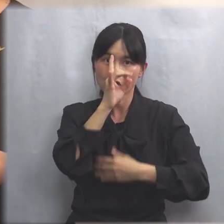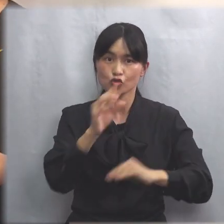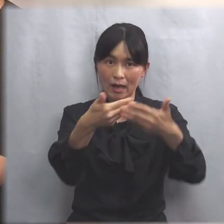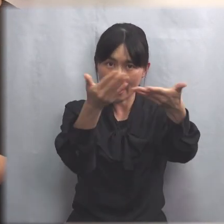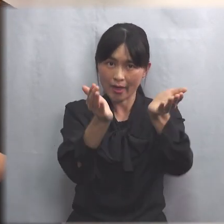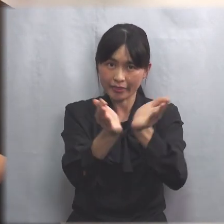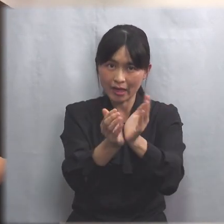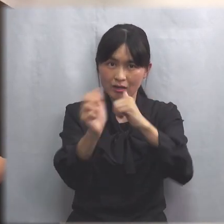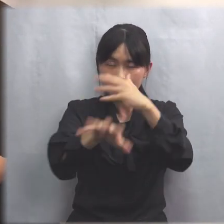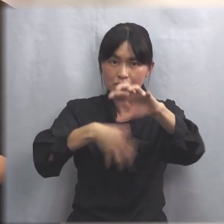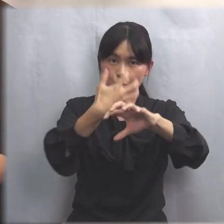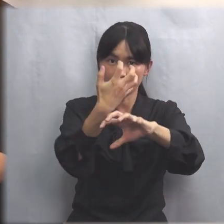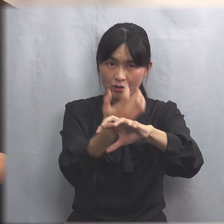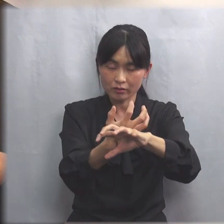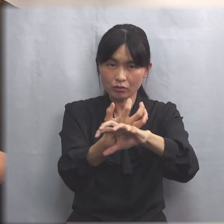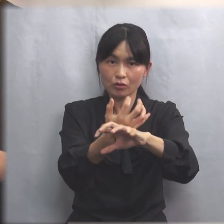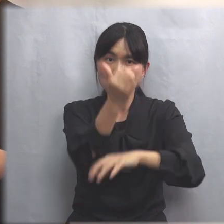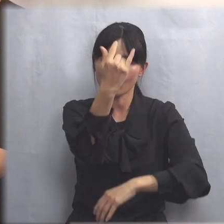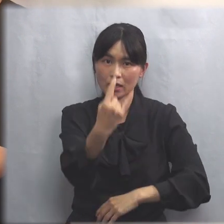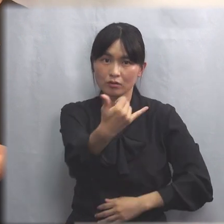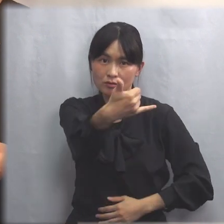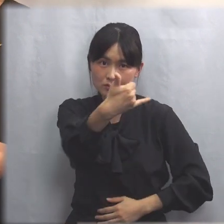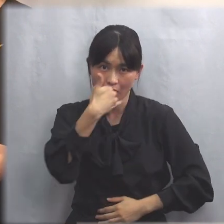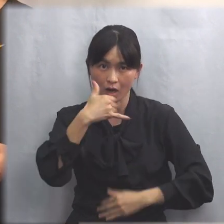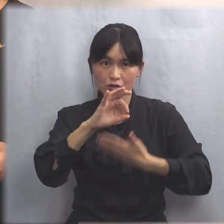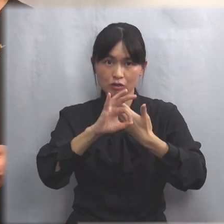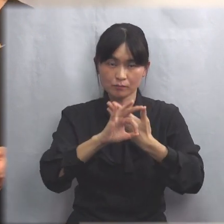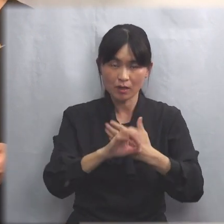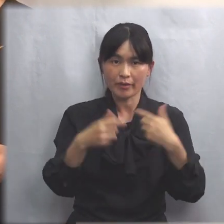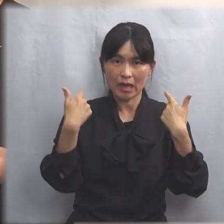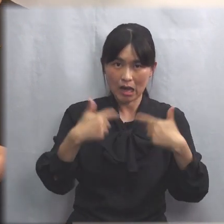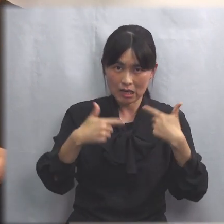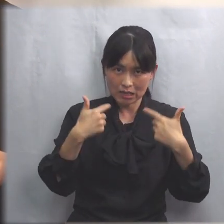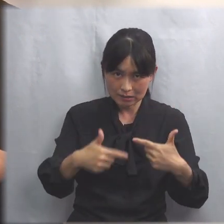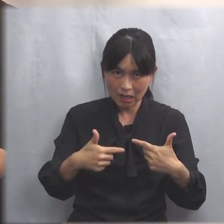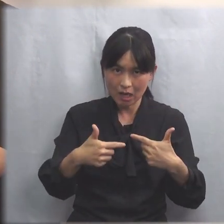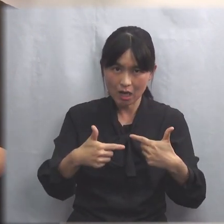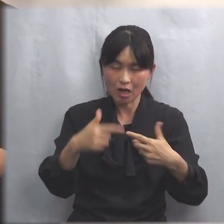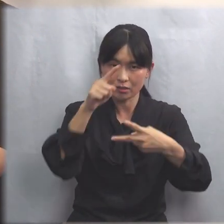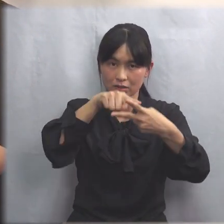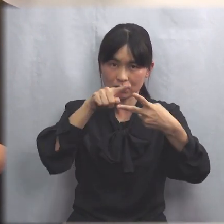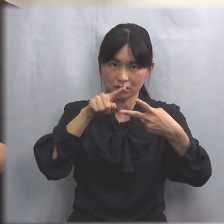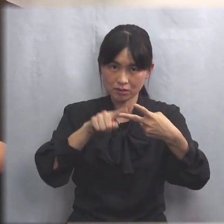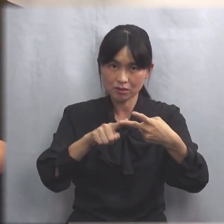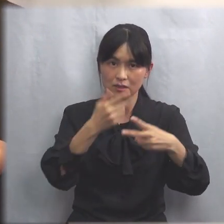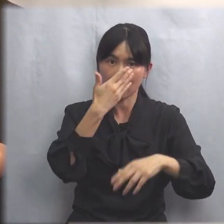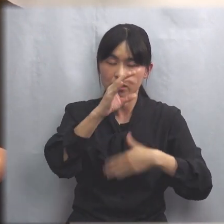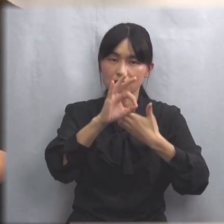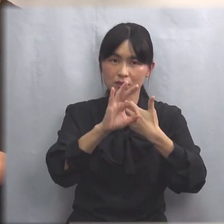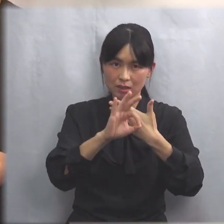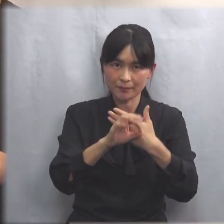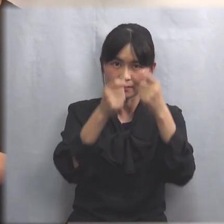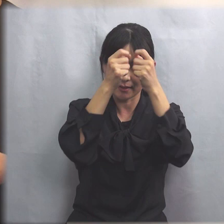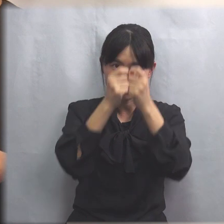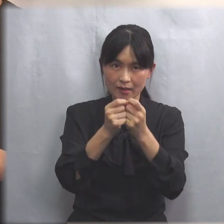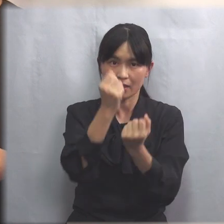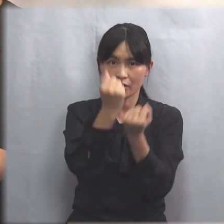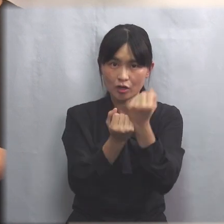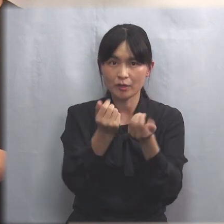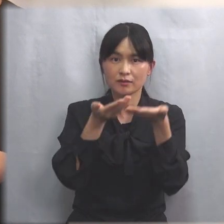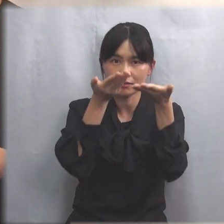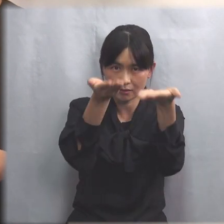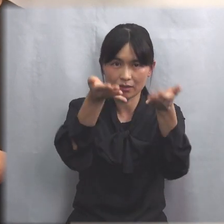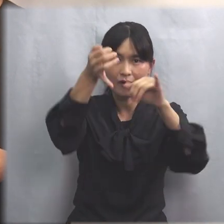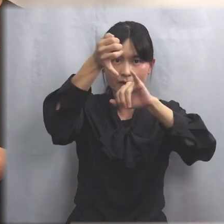중앙당 혁신위원회로 연락을 주시면 얼마든지 언제든지 가능한 상세한 답변을 해드릴